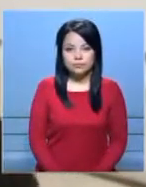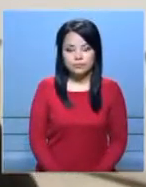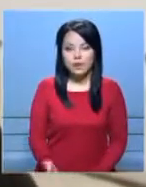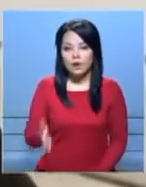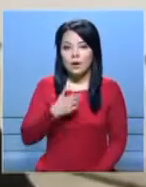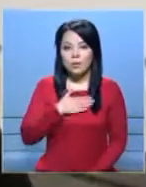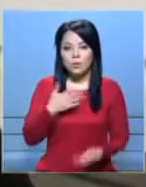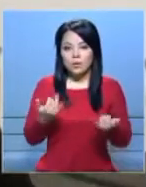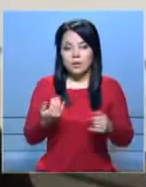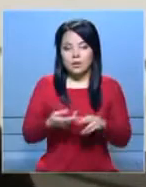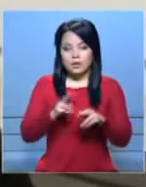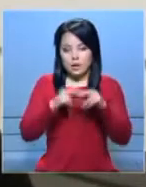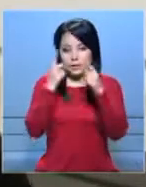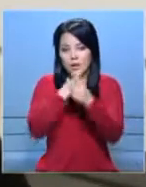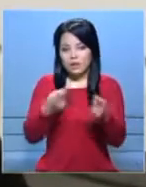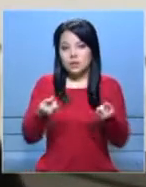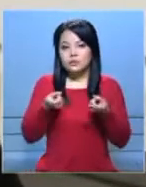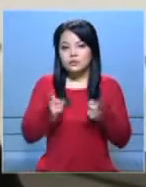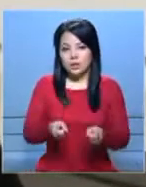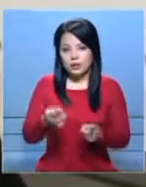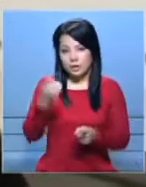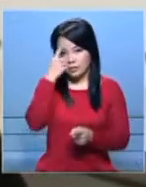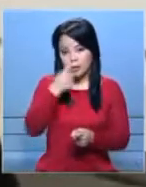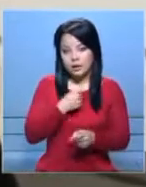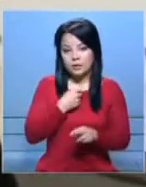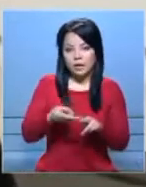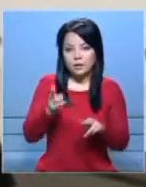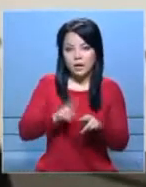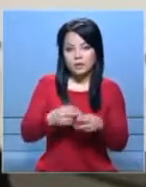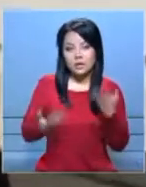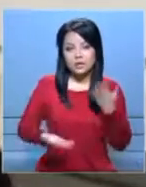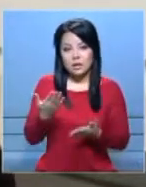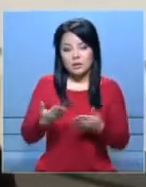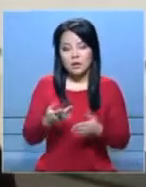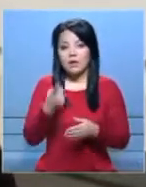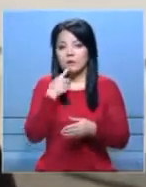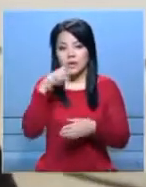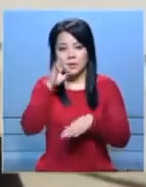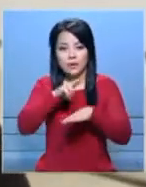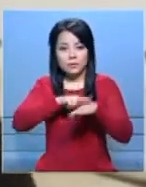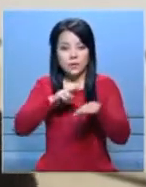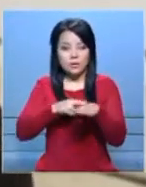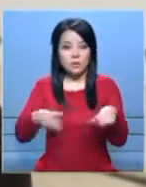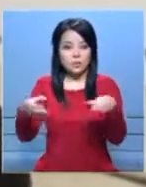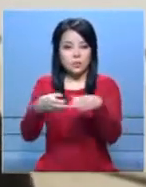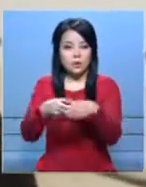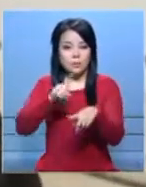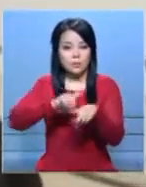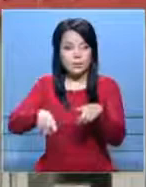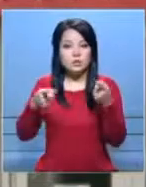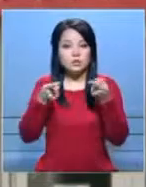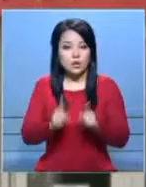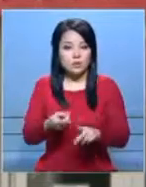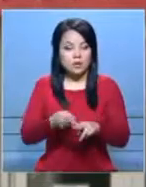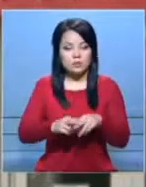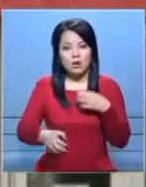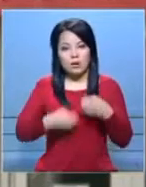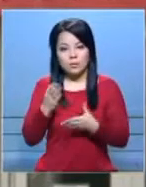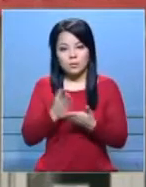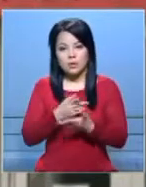Мен бұл ақпаратты шын деп қабылдадым. Егер федералды тергеу бюросының өзі растап тұрса, онда шын мәнінде алаңдайтын жөніміз